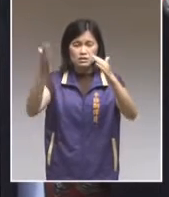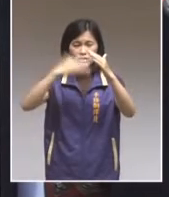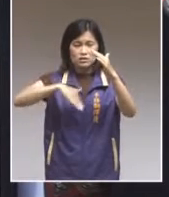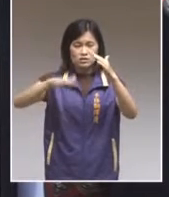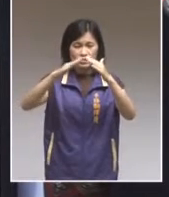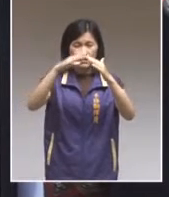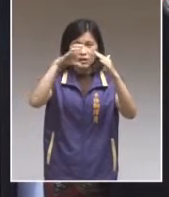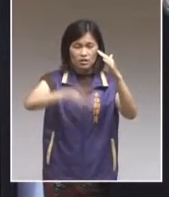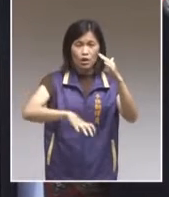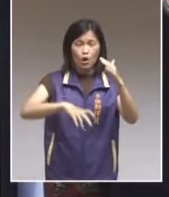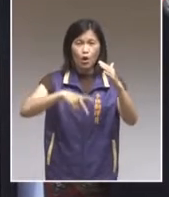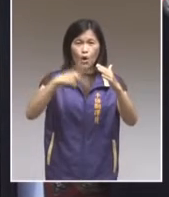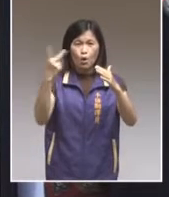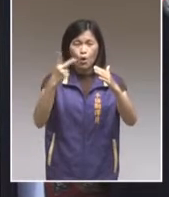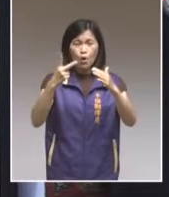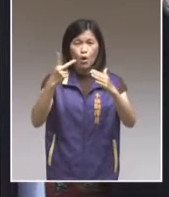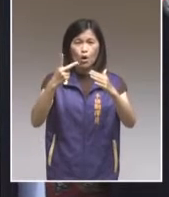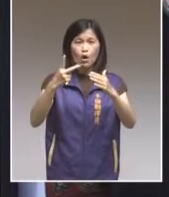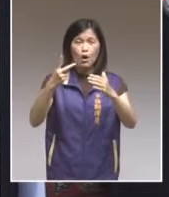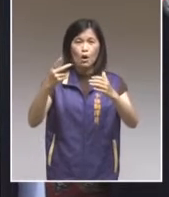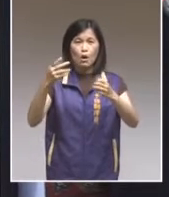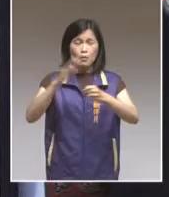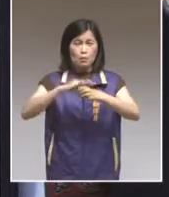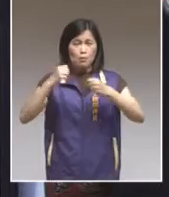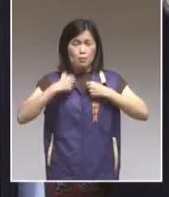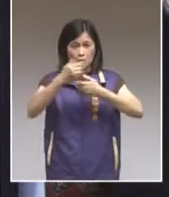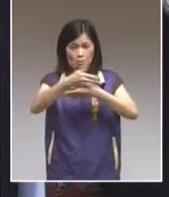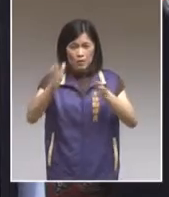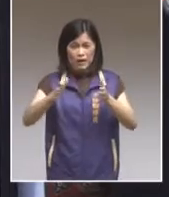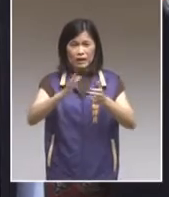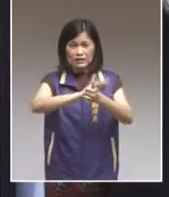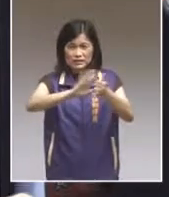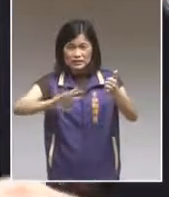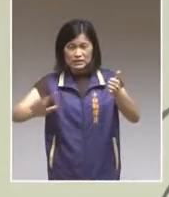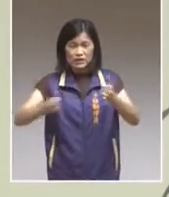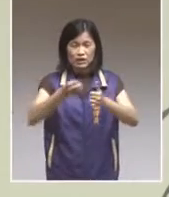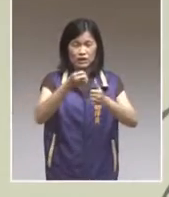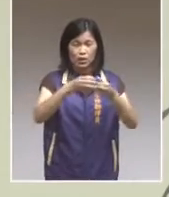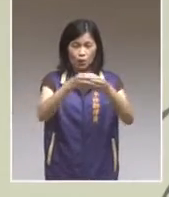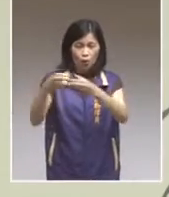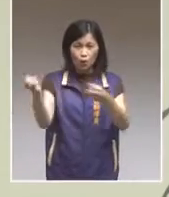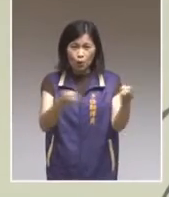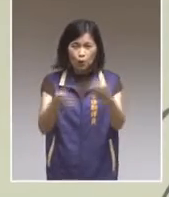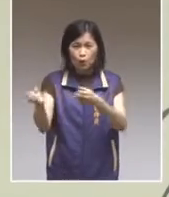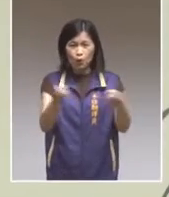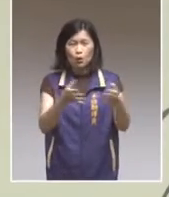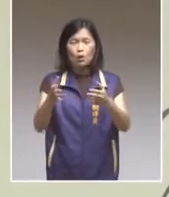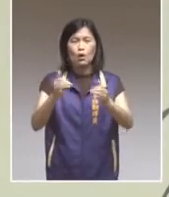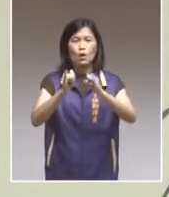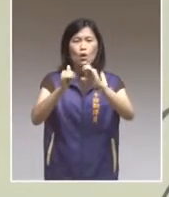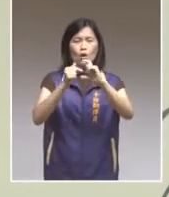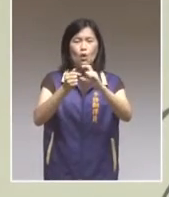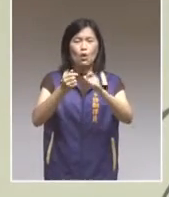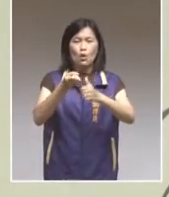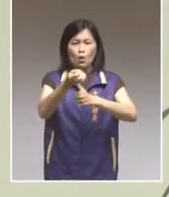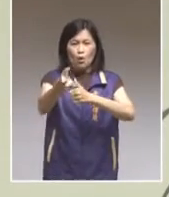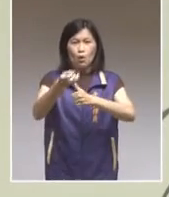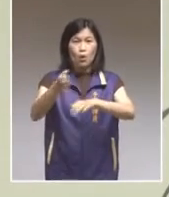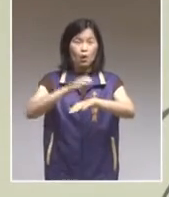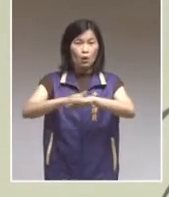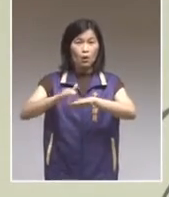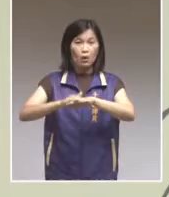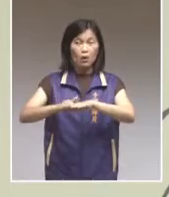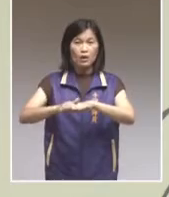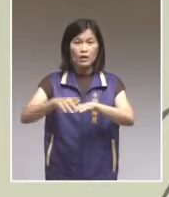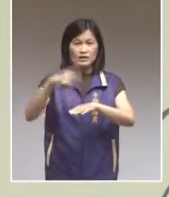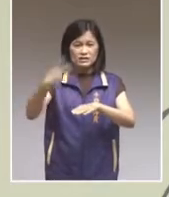机构里面的群聚感染，那进而导致家户的感染跟社区的感染，那也会同时危